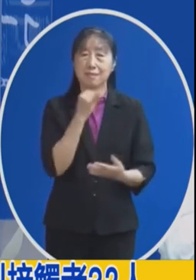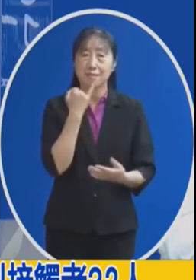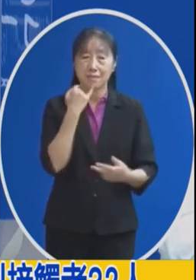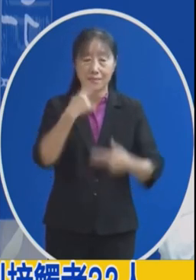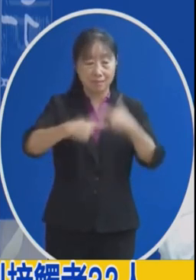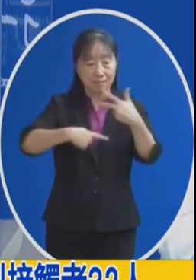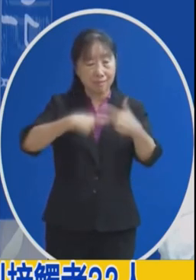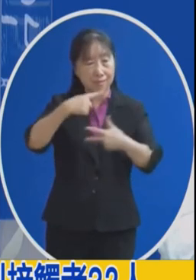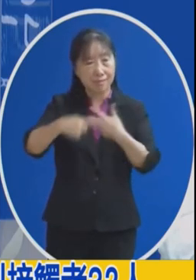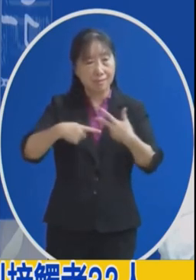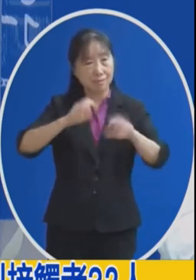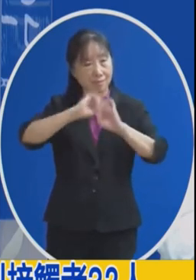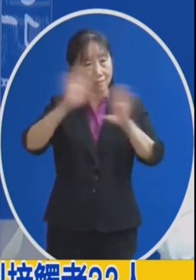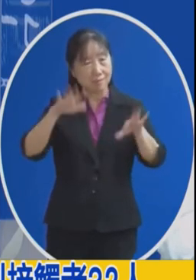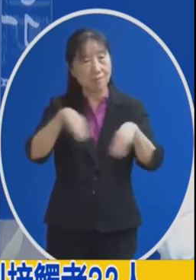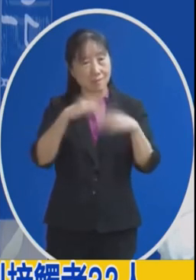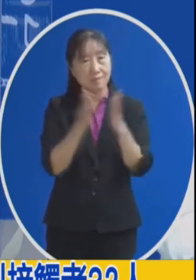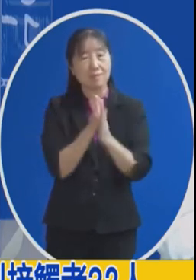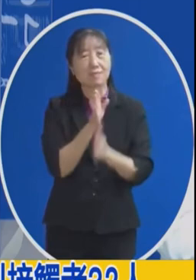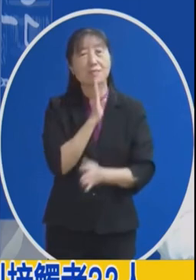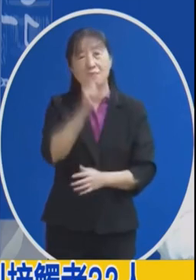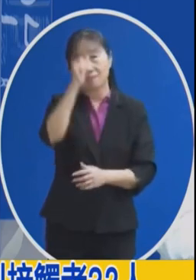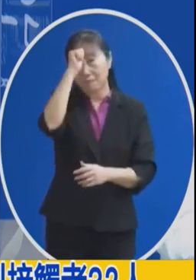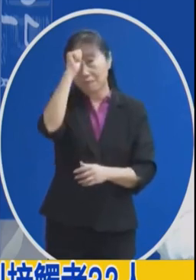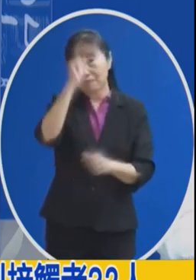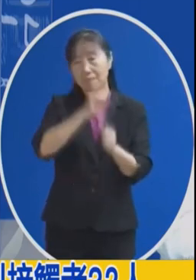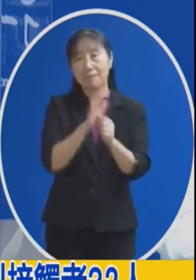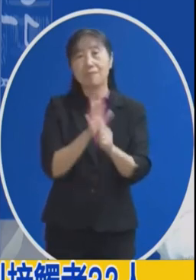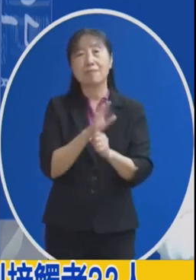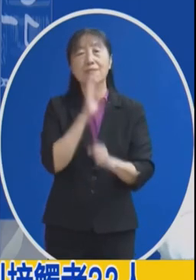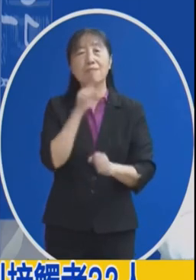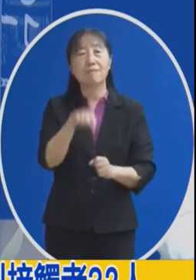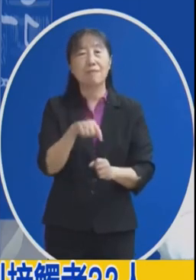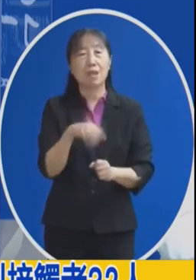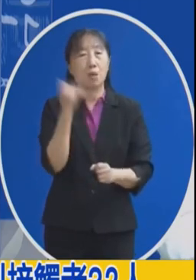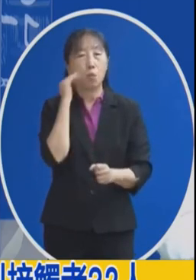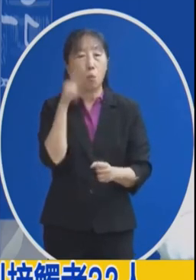个礼拜所公布的都是 Delta， 所以如果结果是 Delta 也并不意外。我们